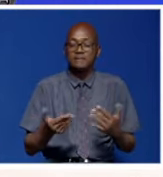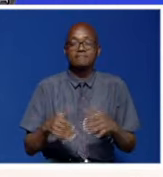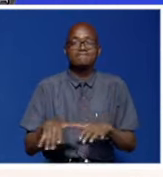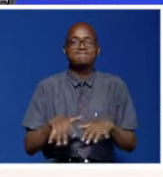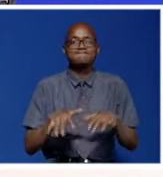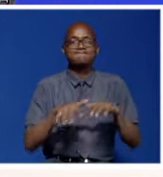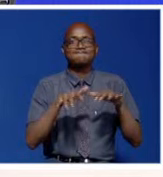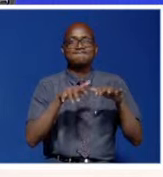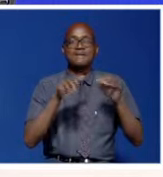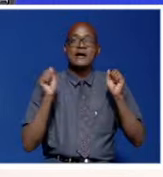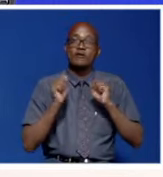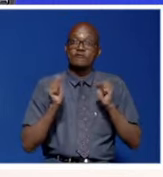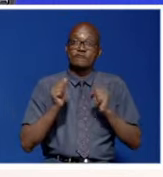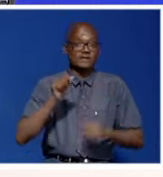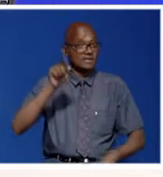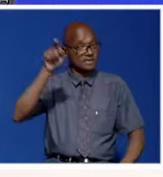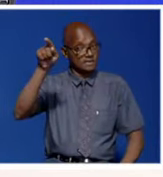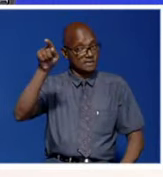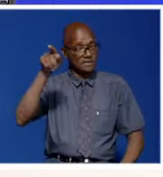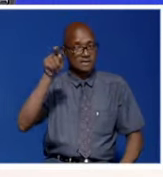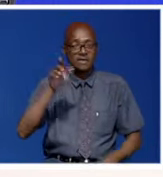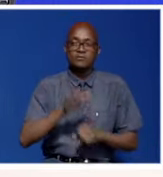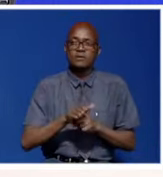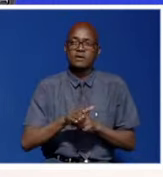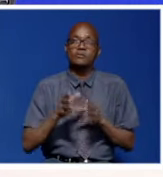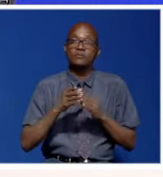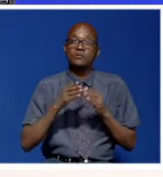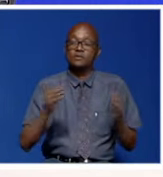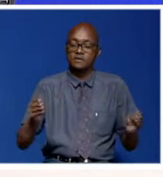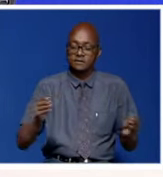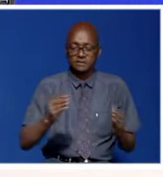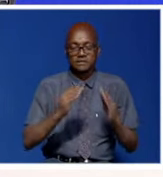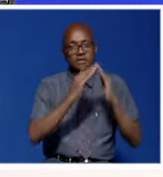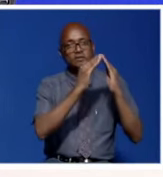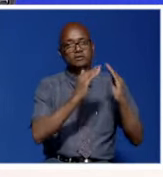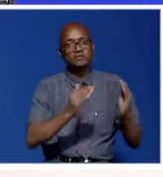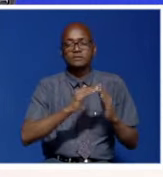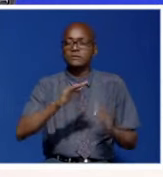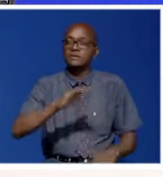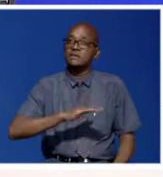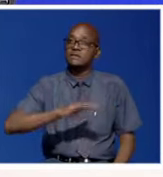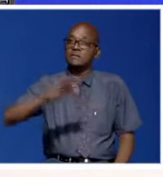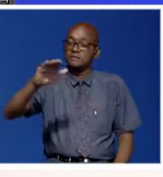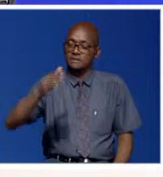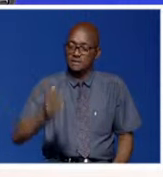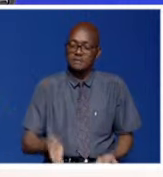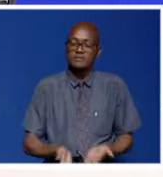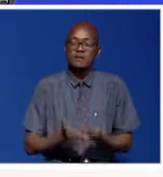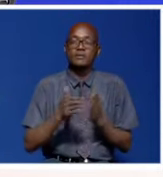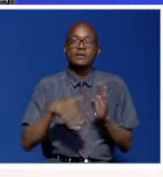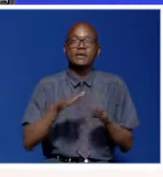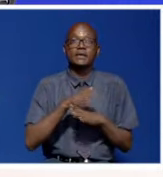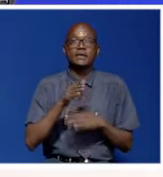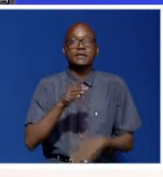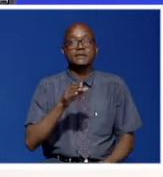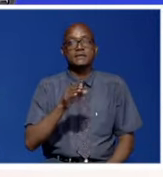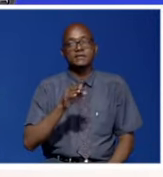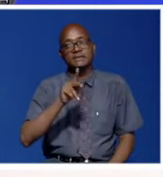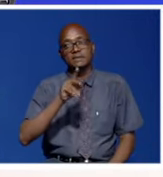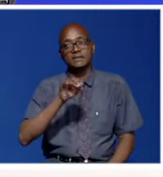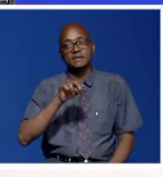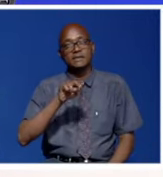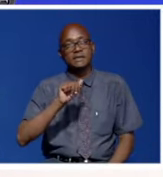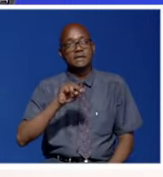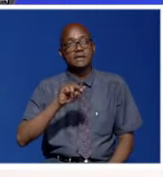hii ni kutokana na wengi kupoteza makazi na mashamba. Makamu mwenyekiti wa Chama cha Mapinduzi CCM Bara, Abdurrahman Kinana,